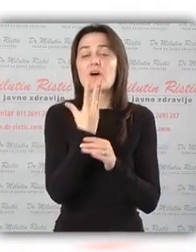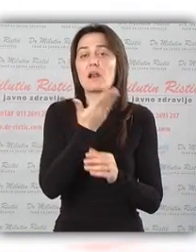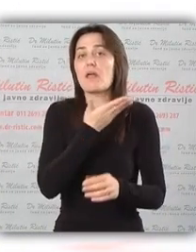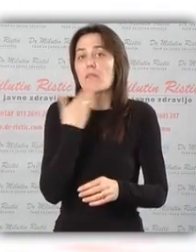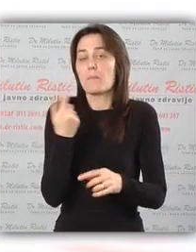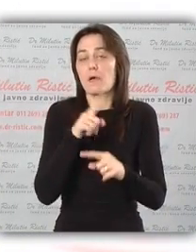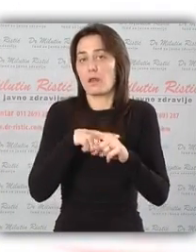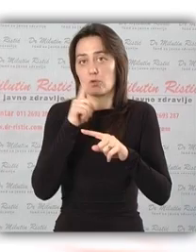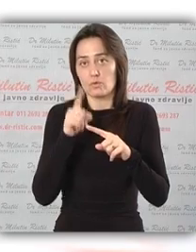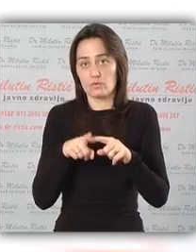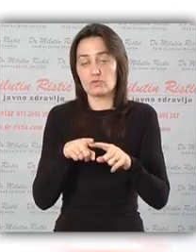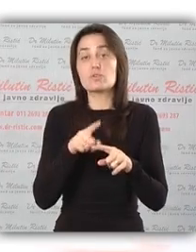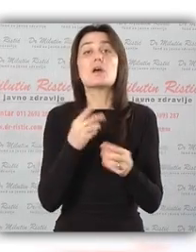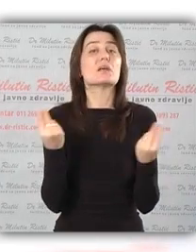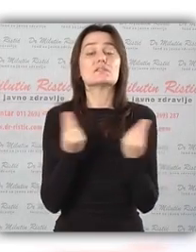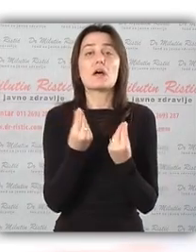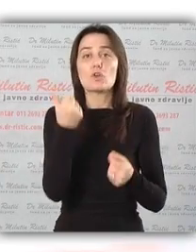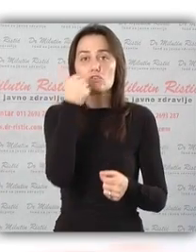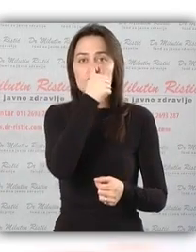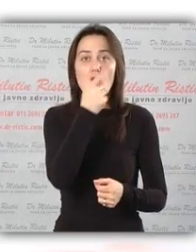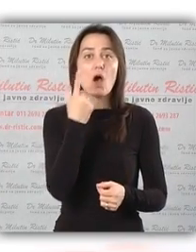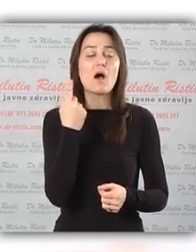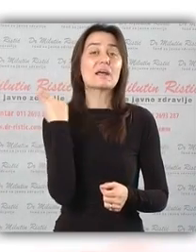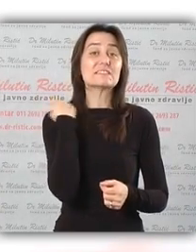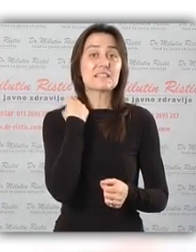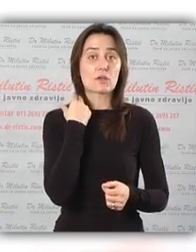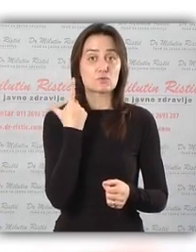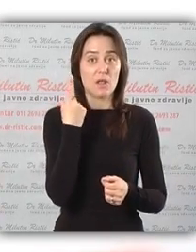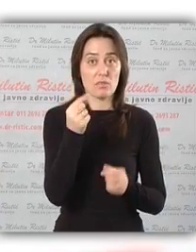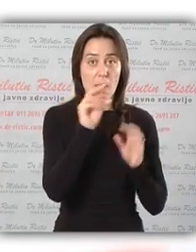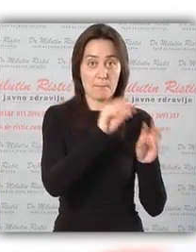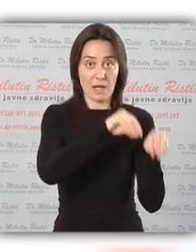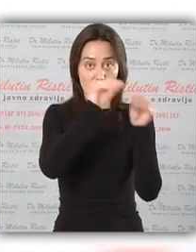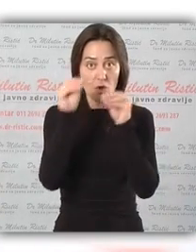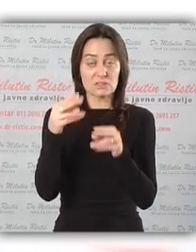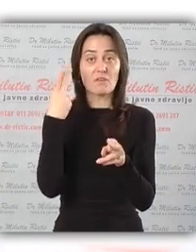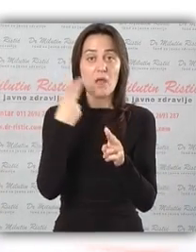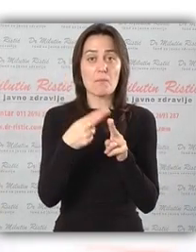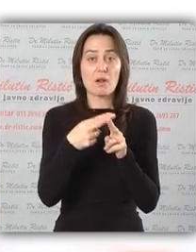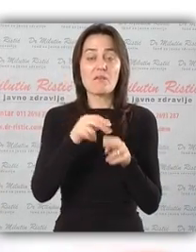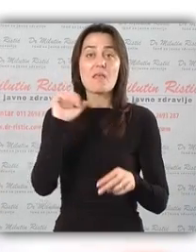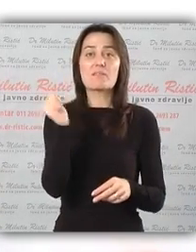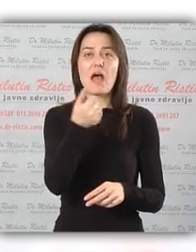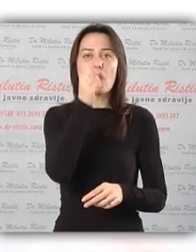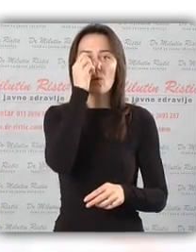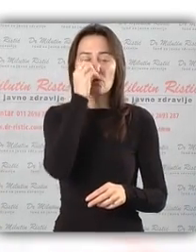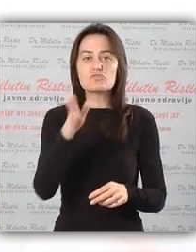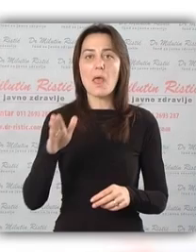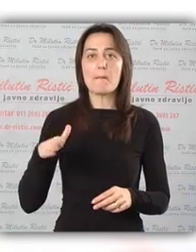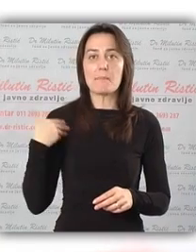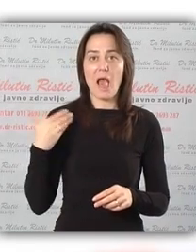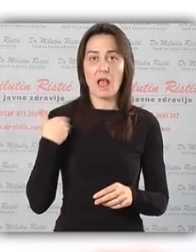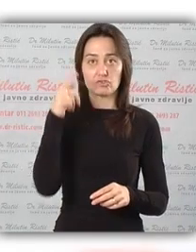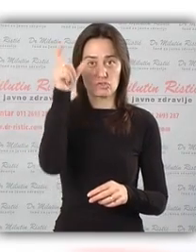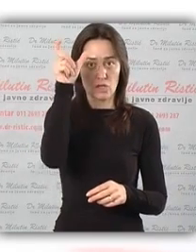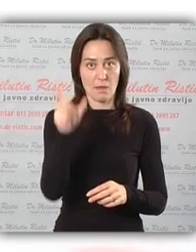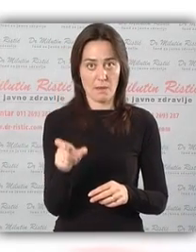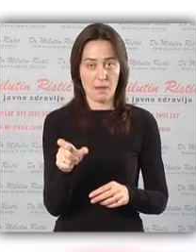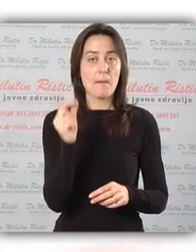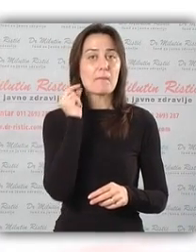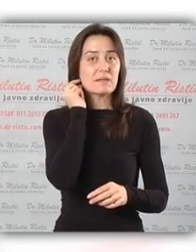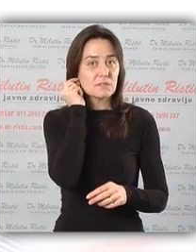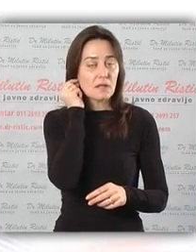tome stvara sterilitet. Pošto spada u seksualno prenosive bolesti, najugroženije su znači